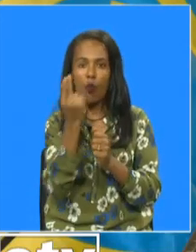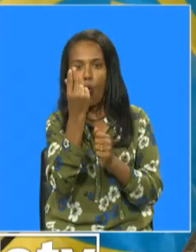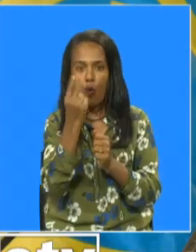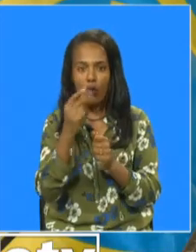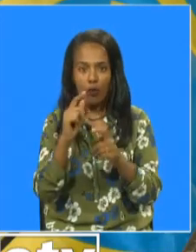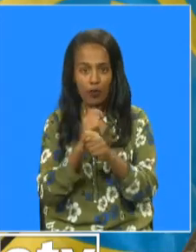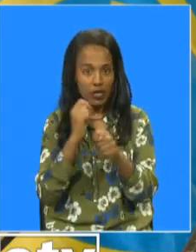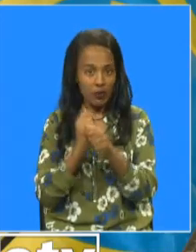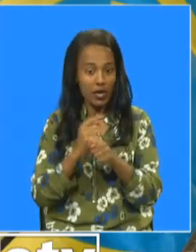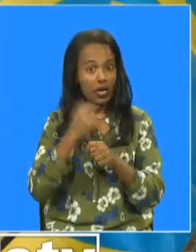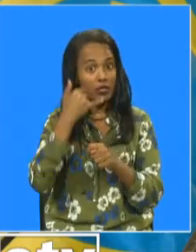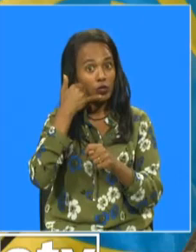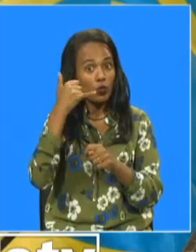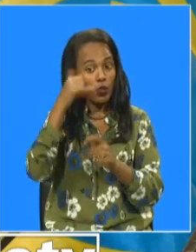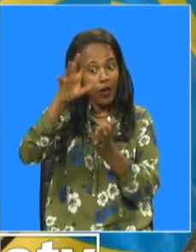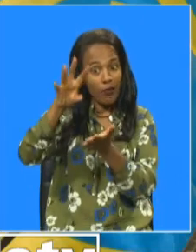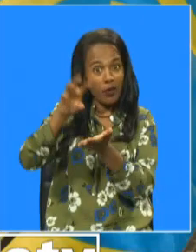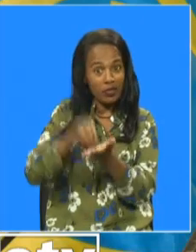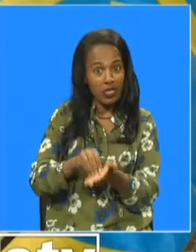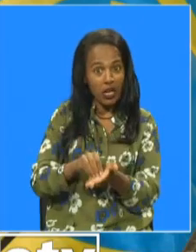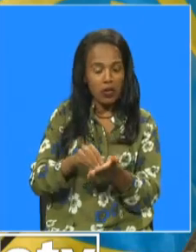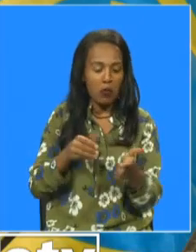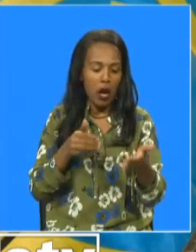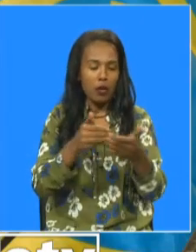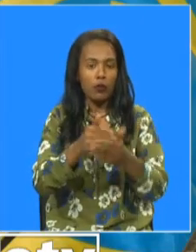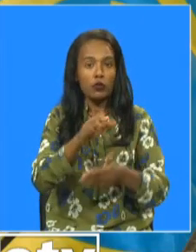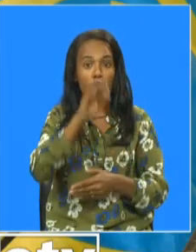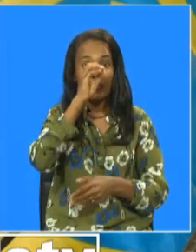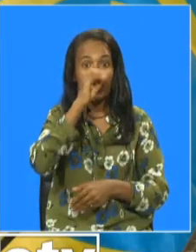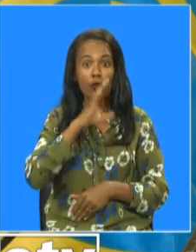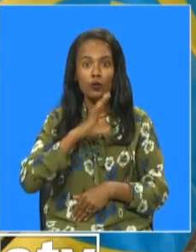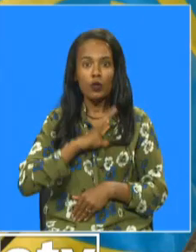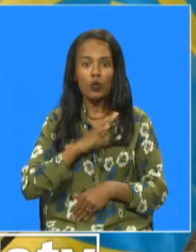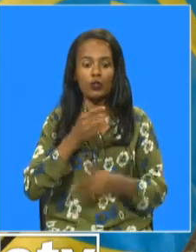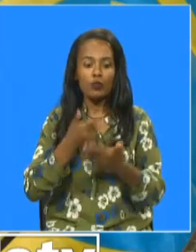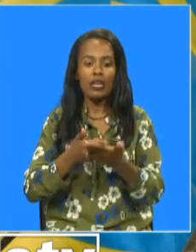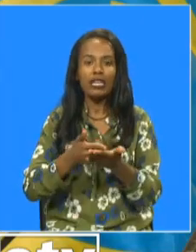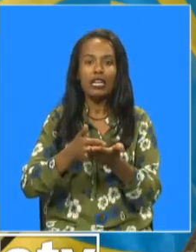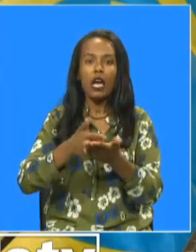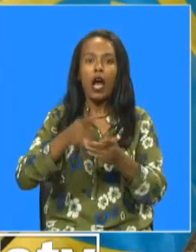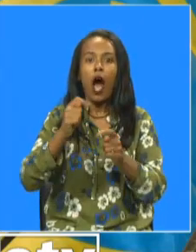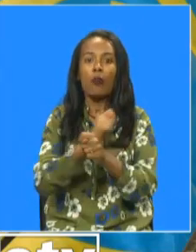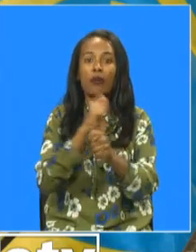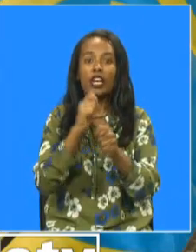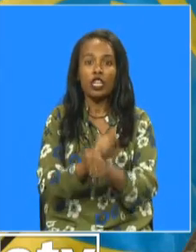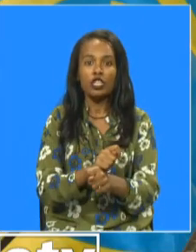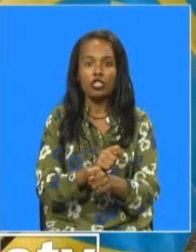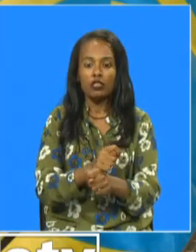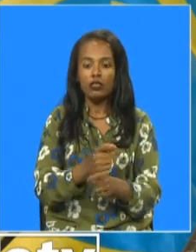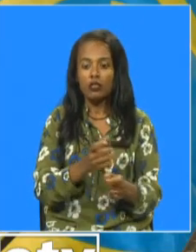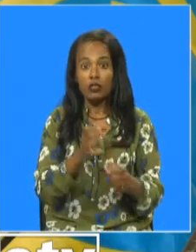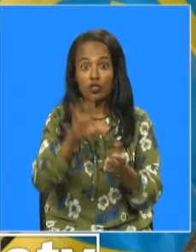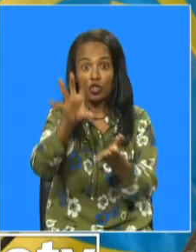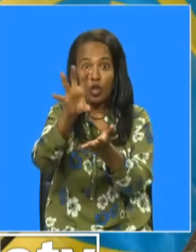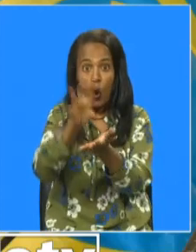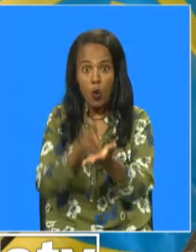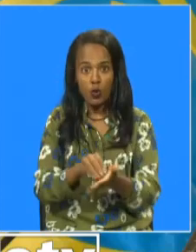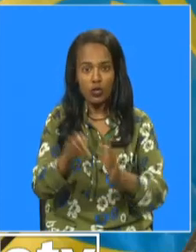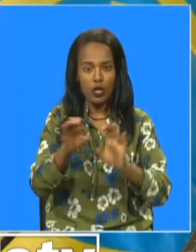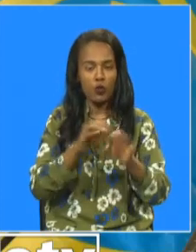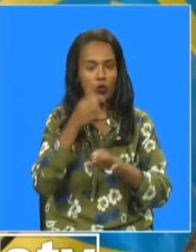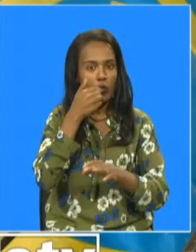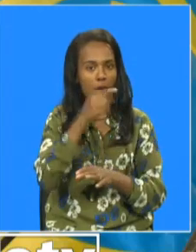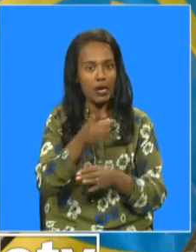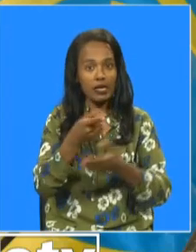በመጫን እንደዚሁም ደግሞ በአቅራቢያቸው ለሚገኙ ሰዎችም ይህን አፕሊኬሽን እንዲጭኑ በማድረግ ማህበረሰቡ